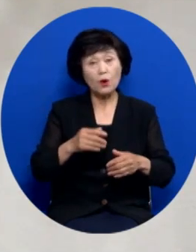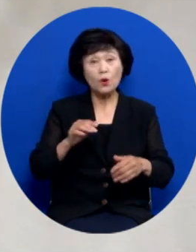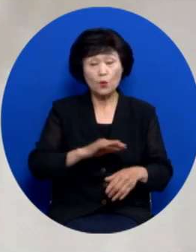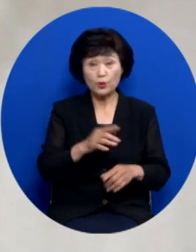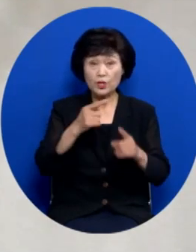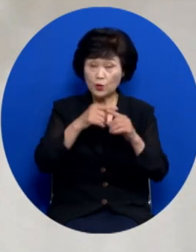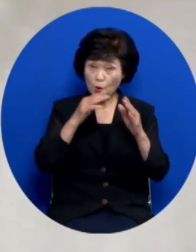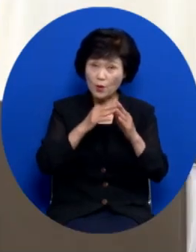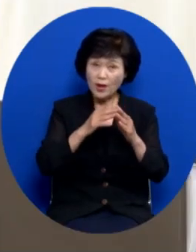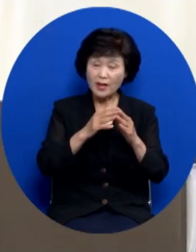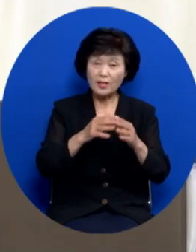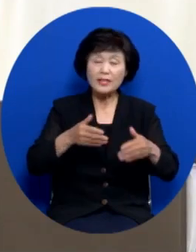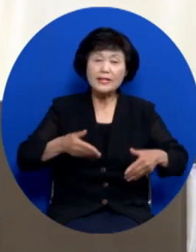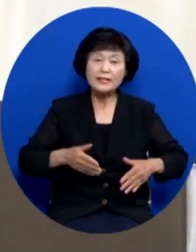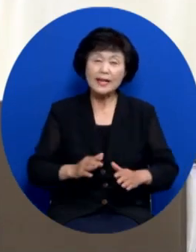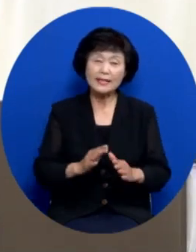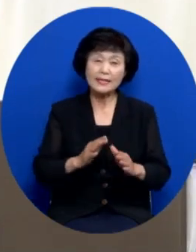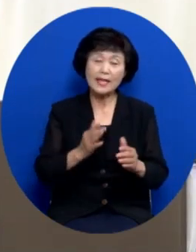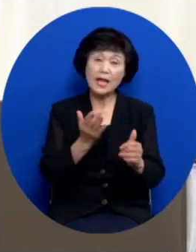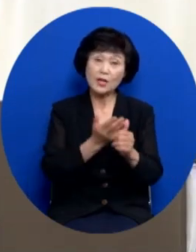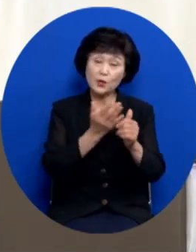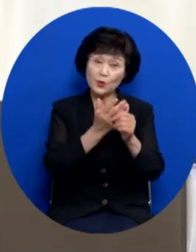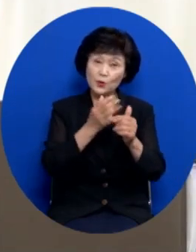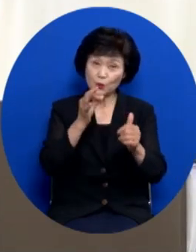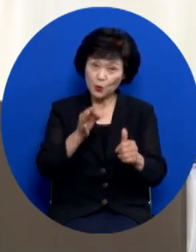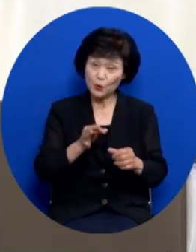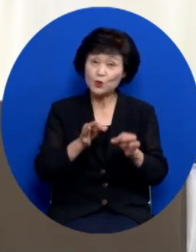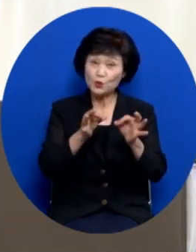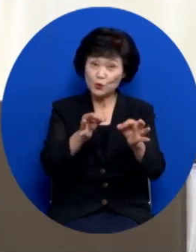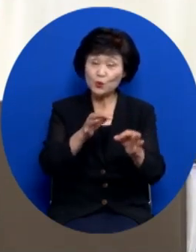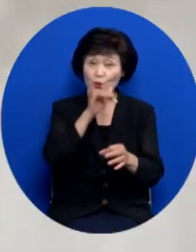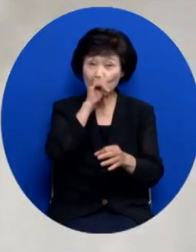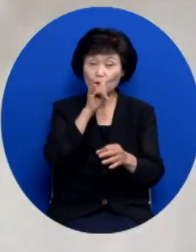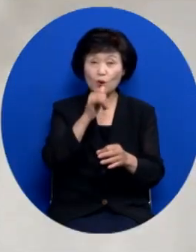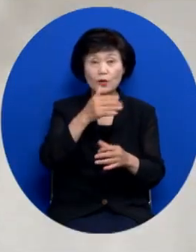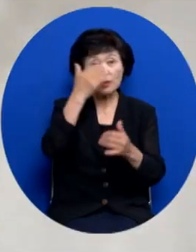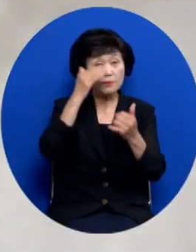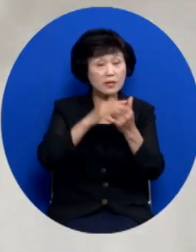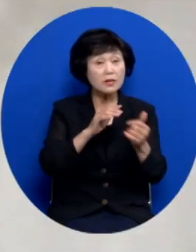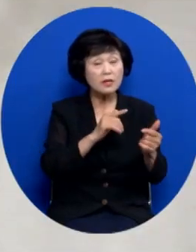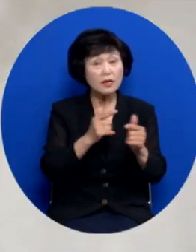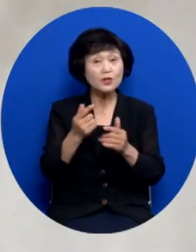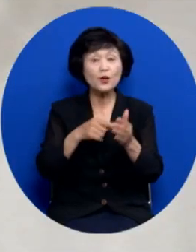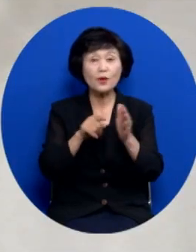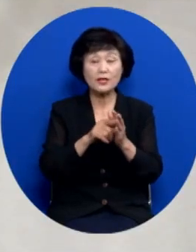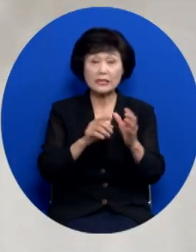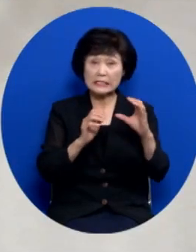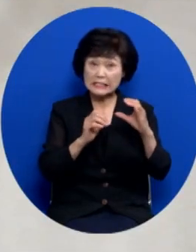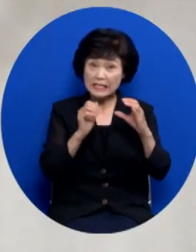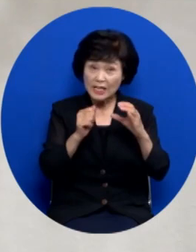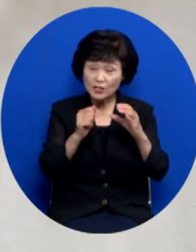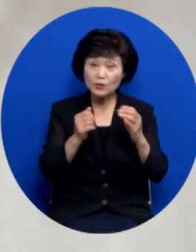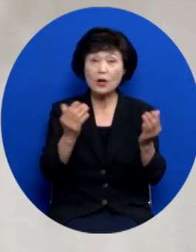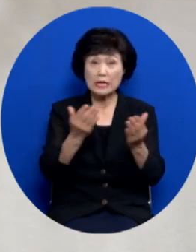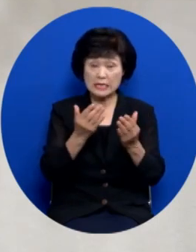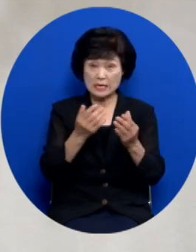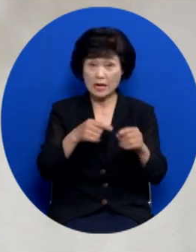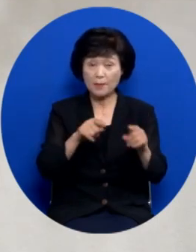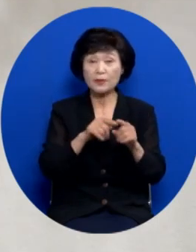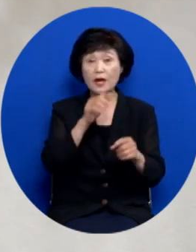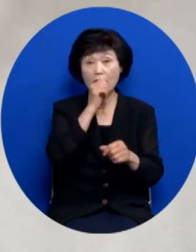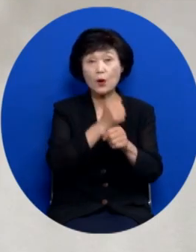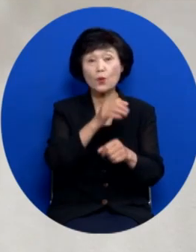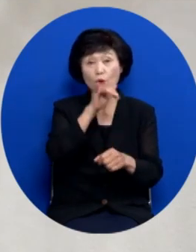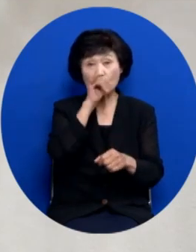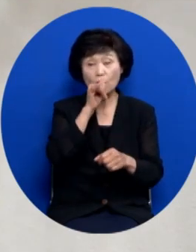장려금을 지급한다든지 그러거든요. 그래서 다음 세대를 위해서 우리 뭐 CTS도 적극 그 일을 하고 있는데 인구